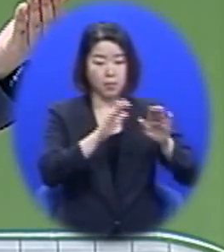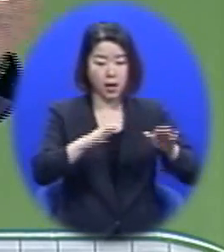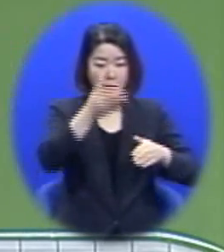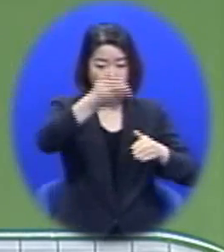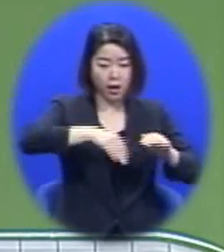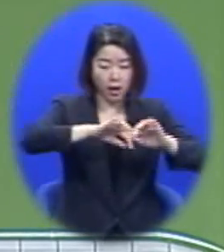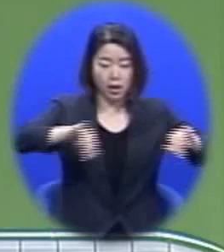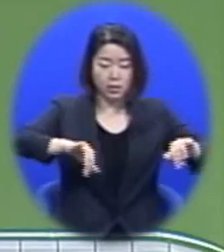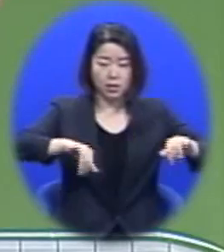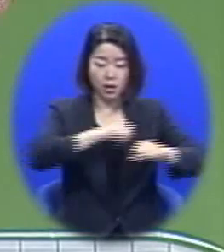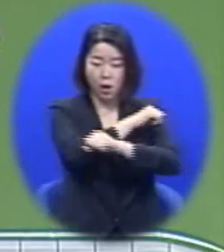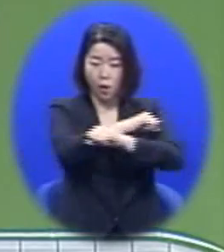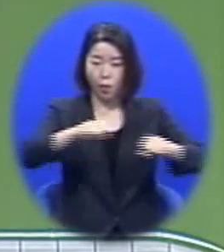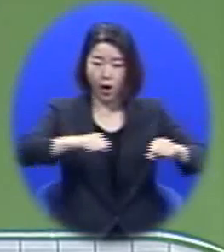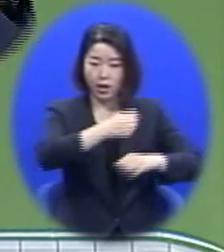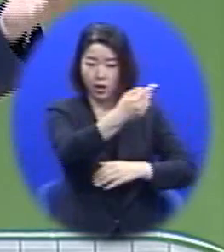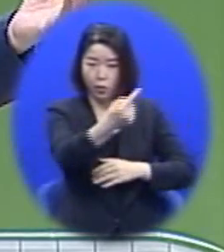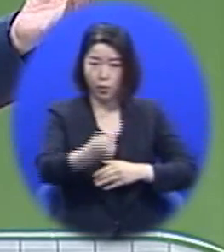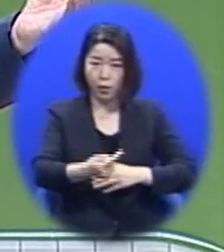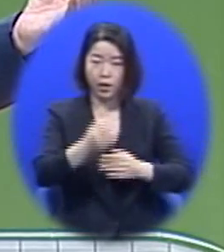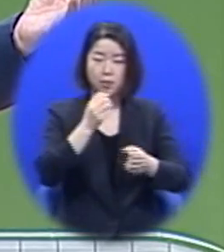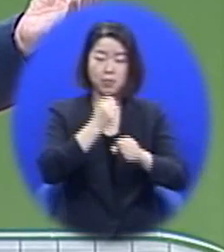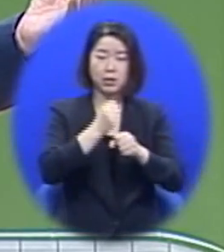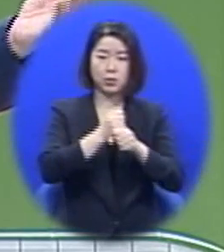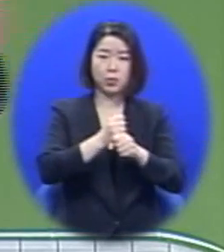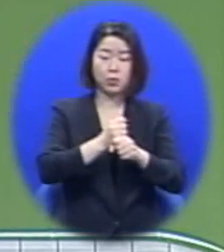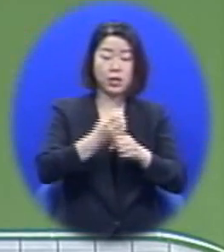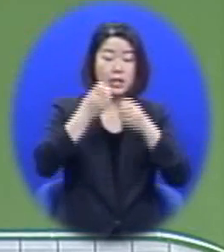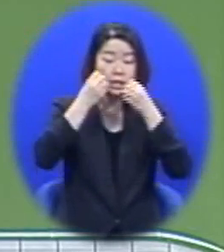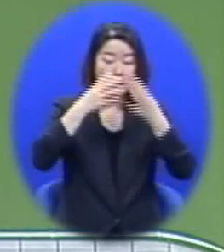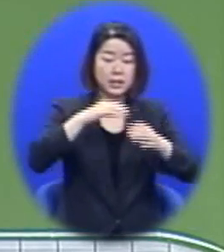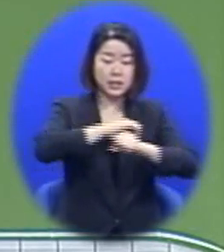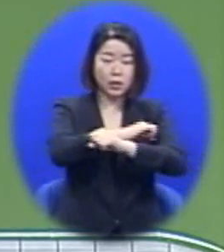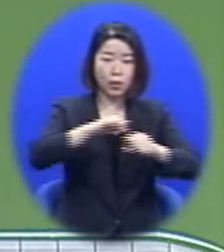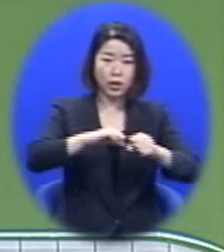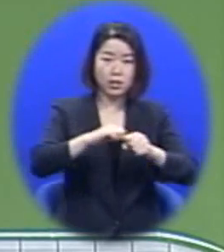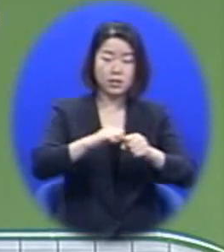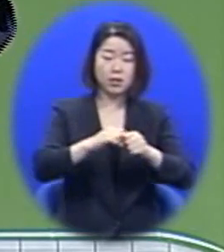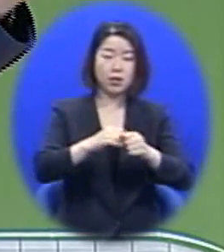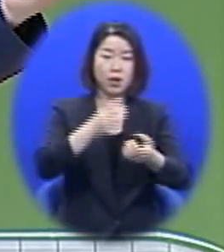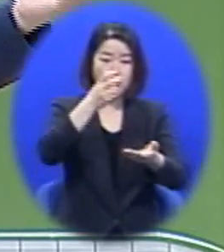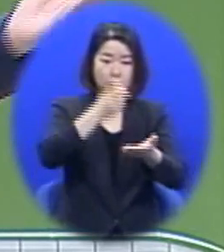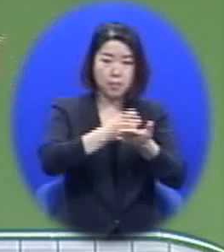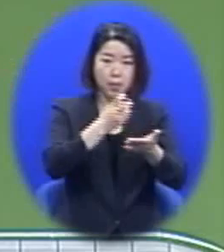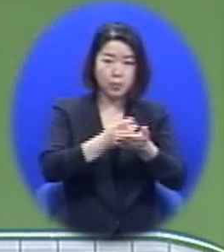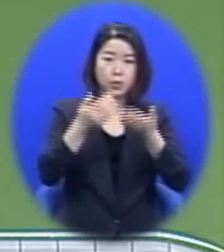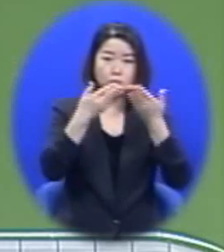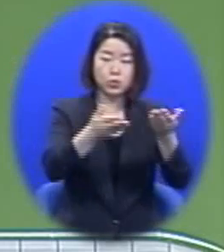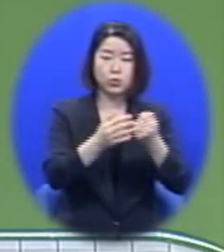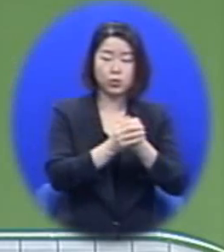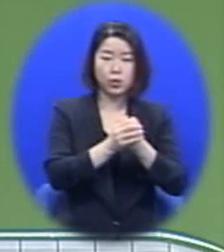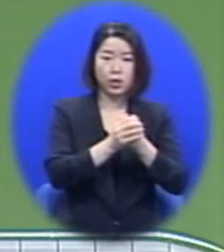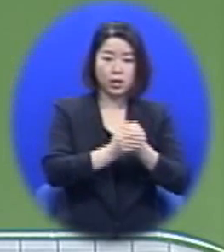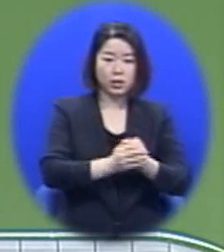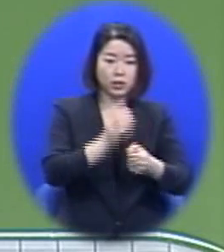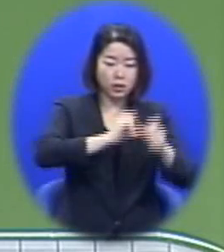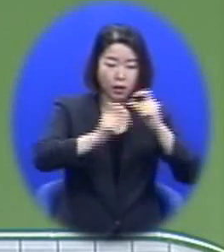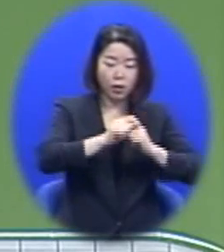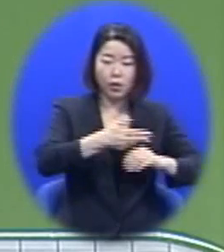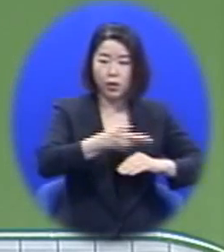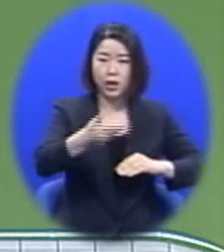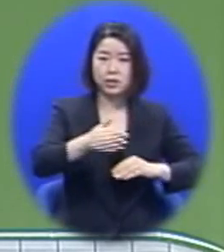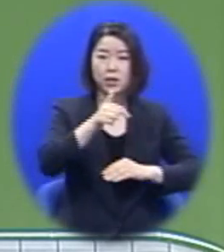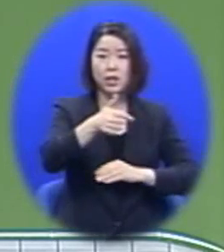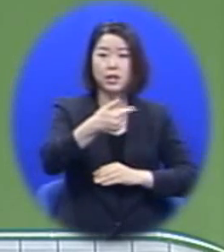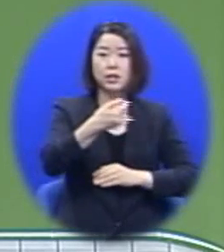하시고, 그리고 신광야에서 하나님이 율법을 주시고, 그리고 더 나아가서 르비딘 광야까지 옵니다. 근데